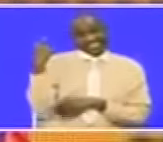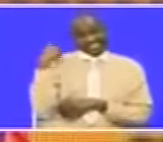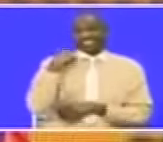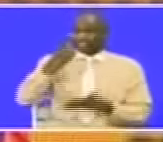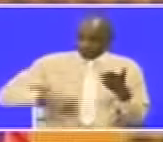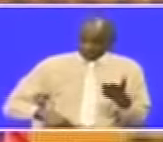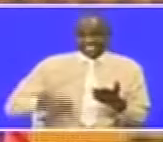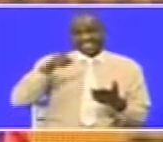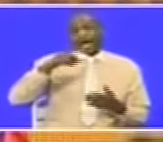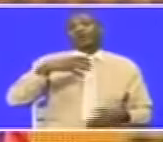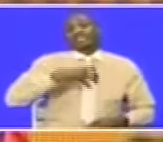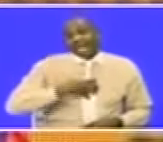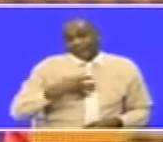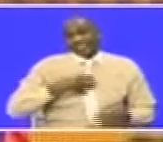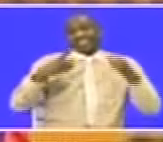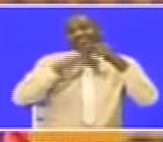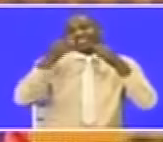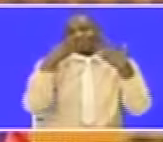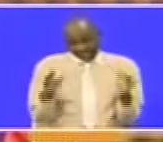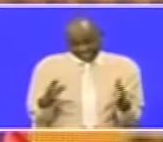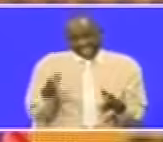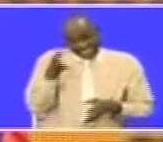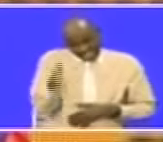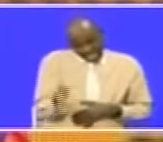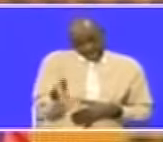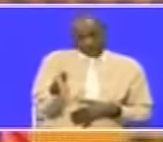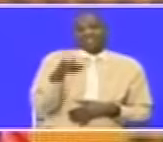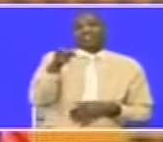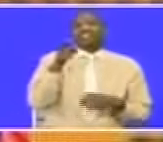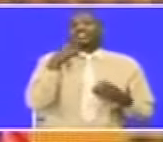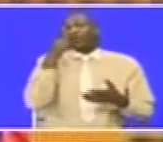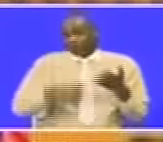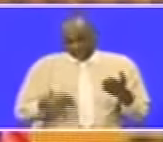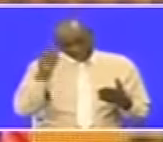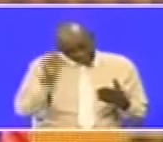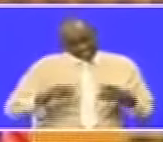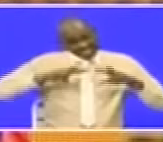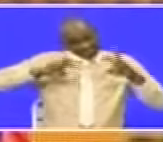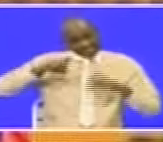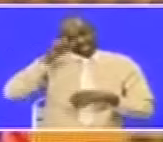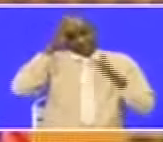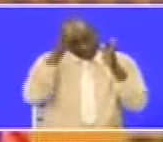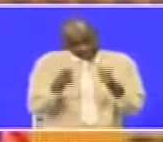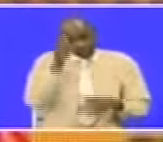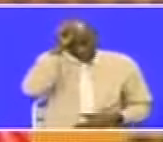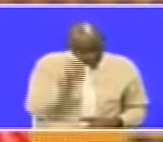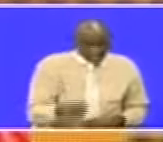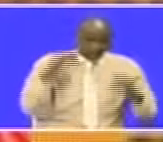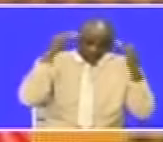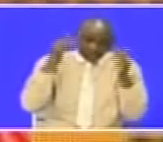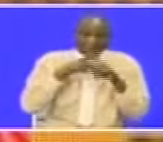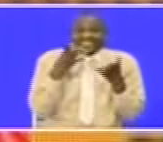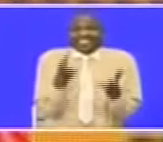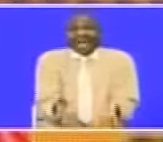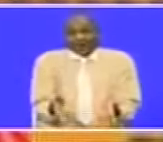umri wa kustaafu ni miaka 70. Wakati huo huo, kikatiba jopo hilo linafaa kumchunguza aliye jaji wa mahakama, lakini